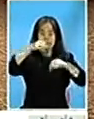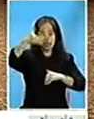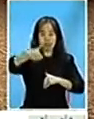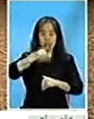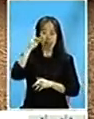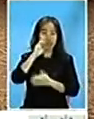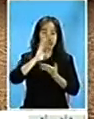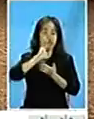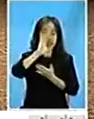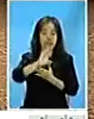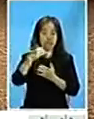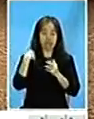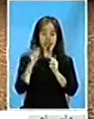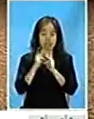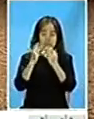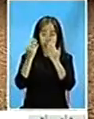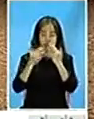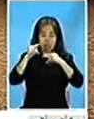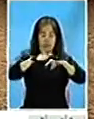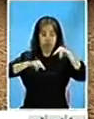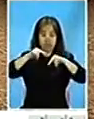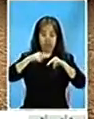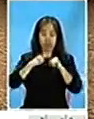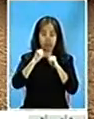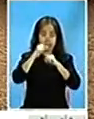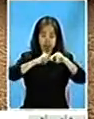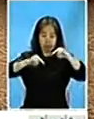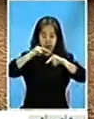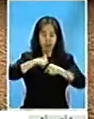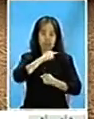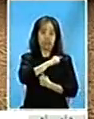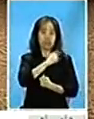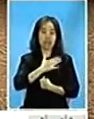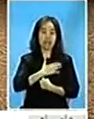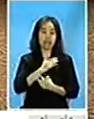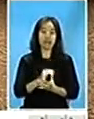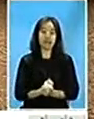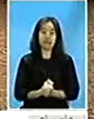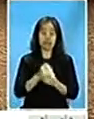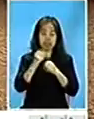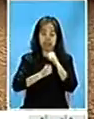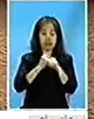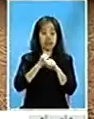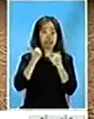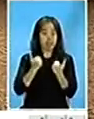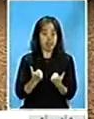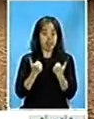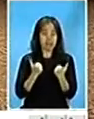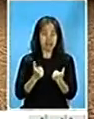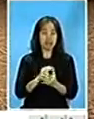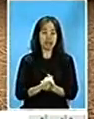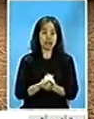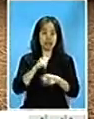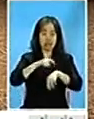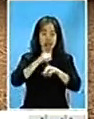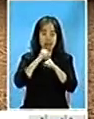อบหมายให้กรรมาธิการไปตรวจสอบนะคะดิฉันก็ได้พยายามทำหน้าที่นี้ด้วยความรับผิดชอบอย่างไรก็ตามปีนี้แม้ว่าเวลาทำงานเนี่ยจ